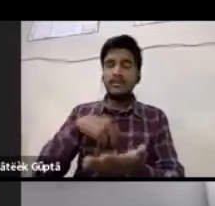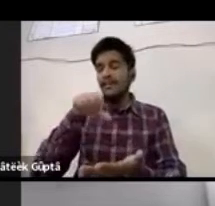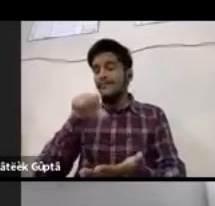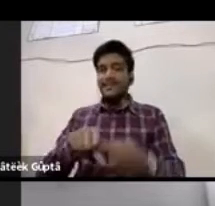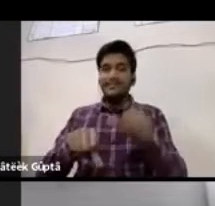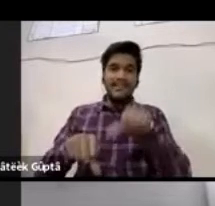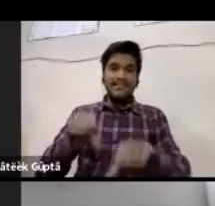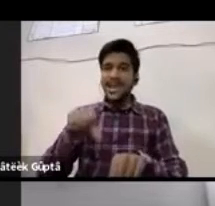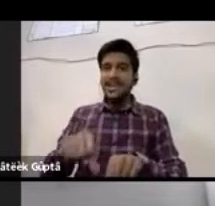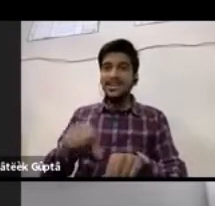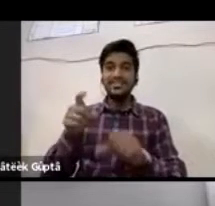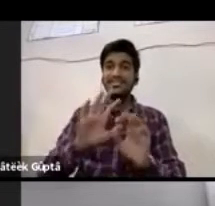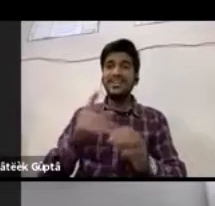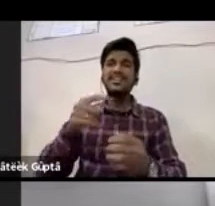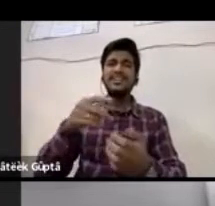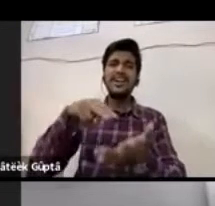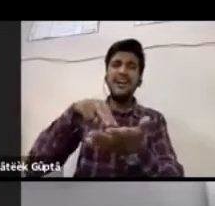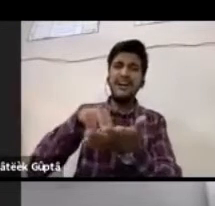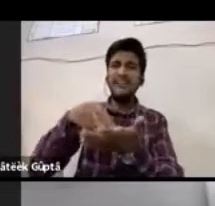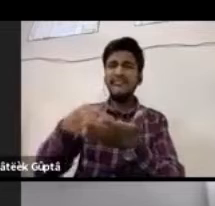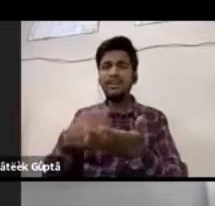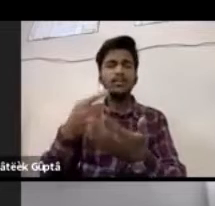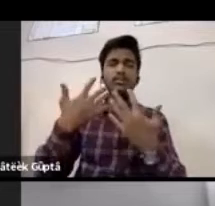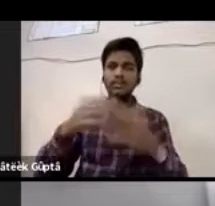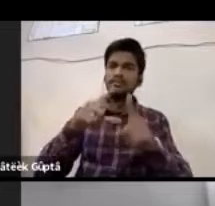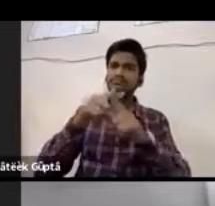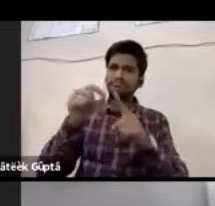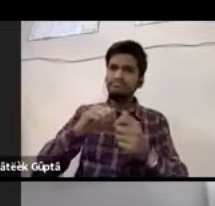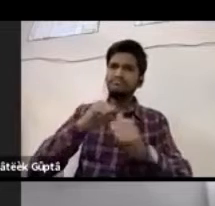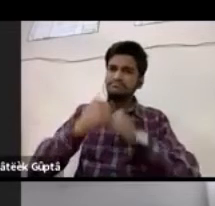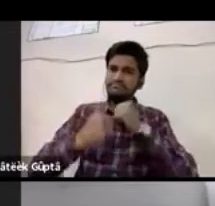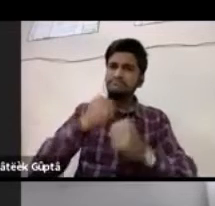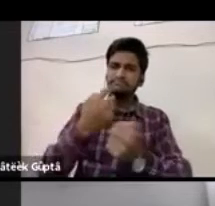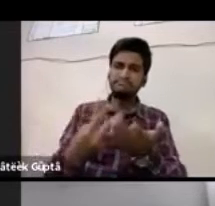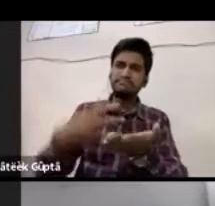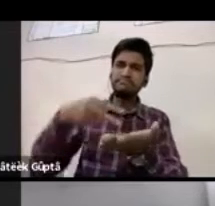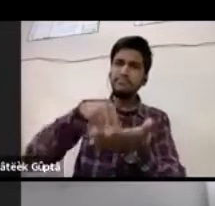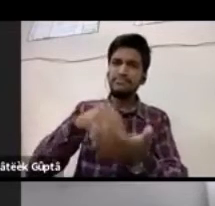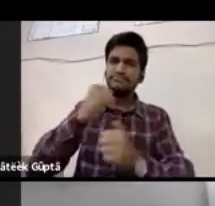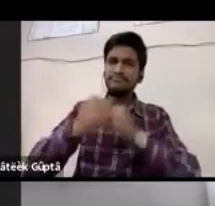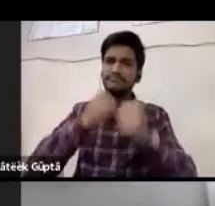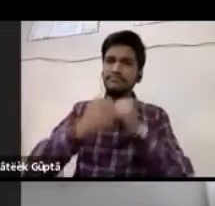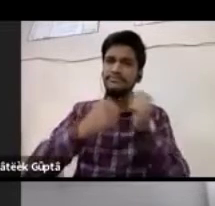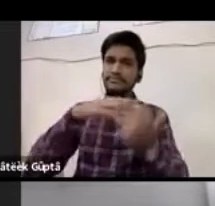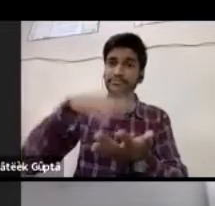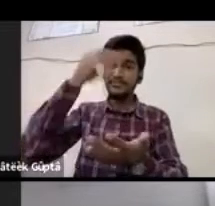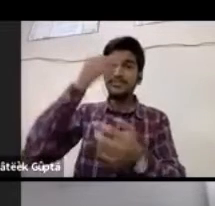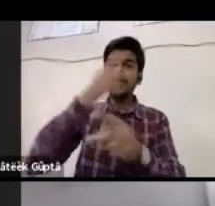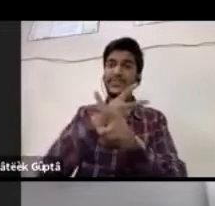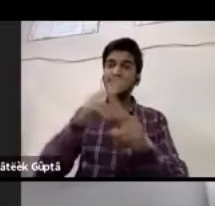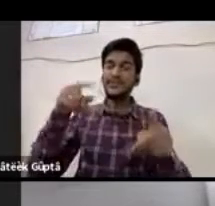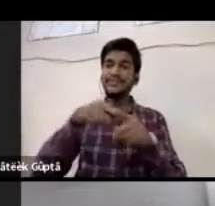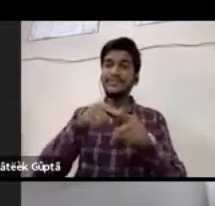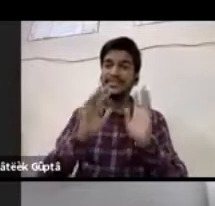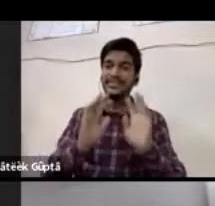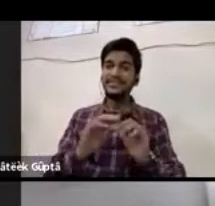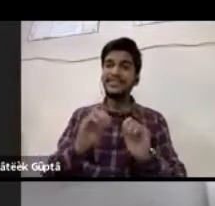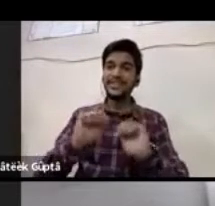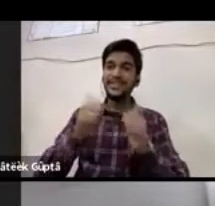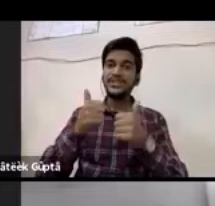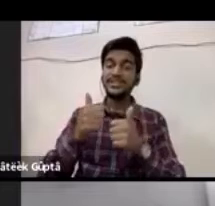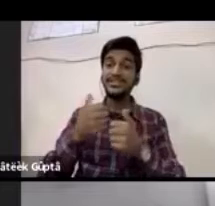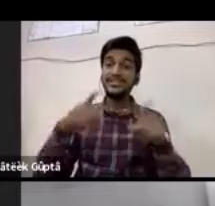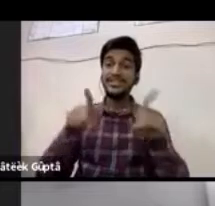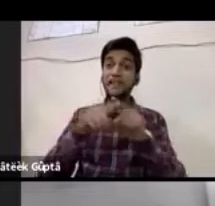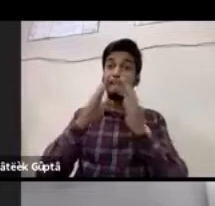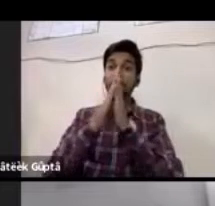seedhi se girenge, hans jayenge, fir se khade ho jayenge, fir do seedhi le lenge. Sawal to hamare haath mein hai ki bhagwan ye hamare